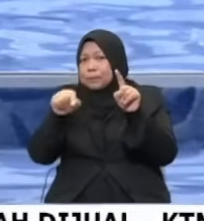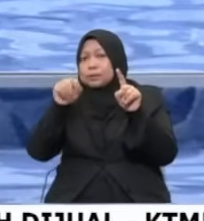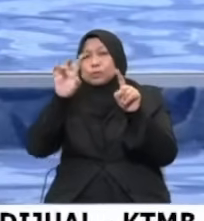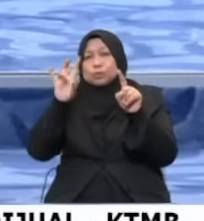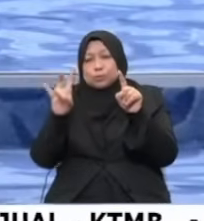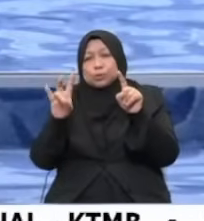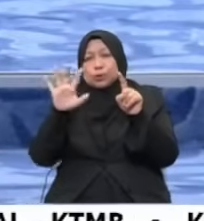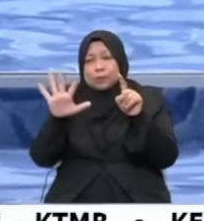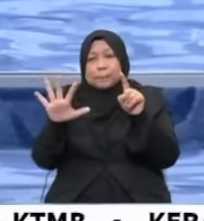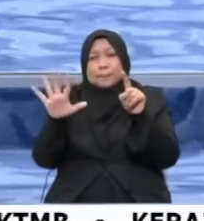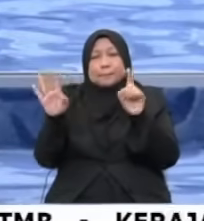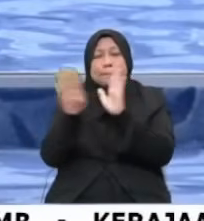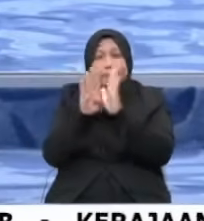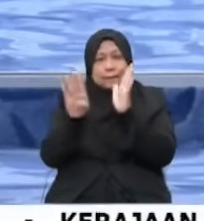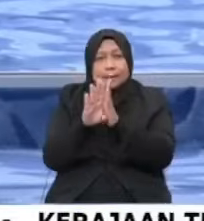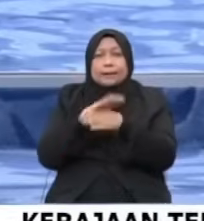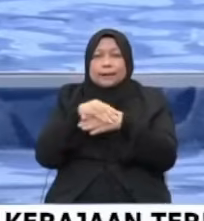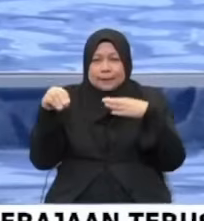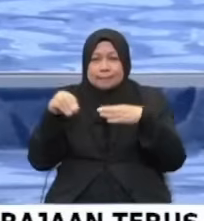r6.75